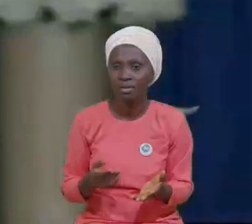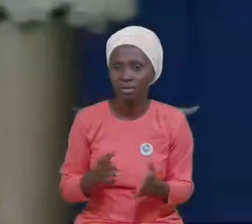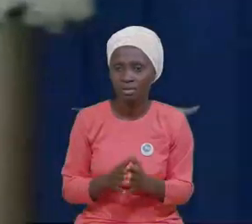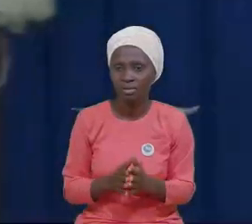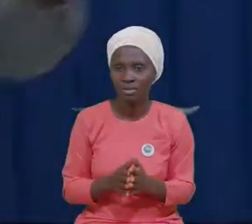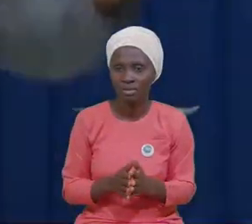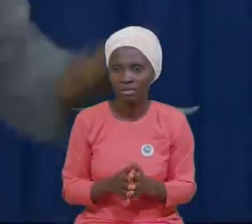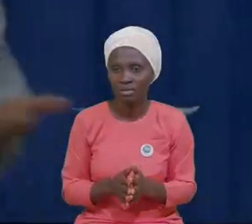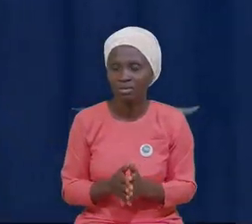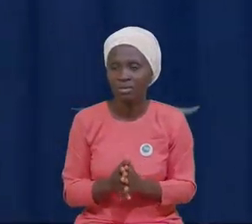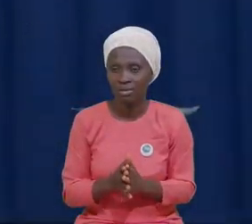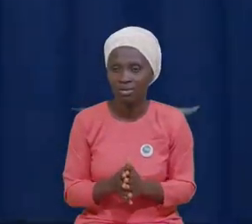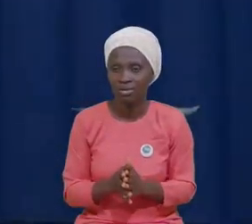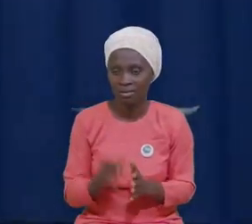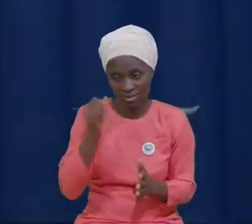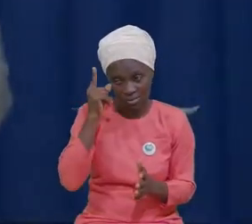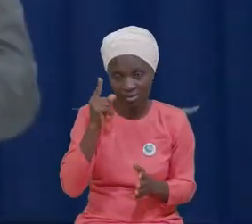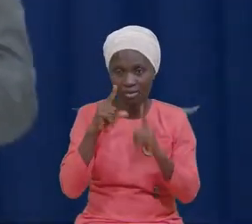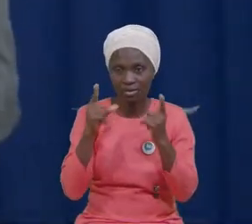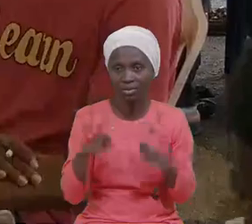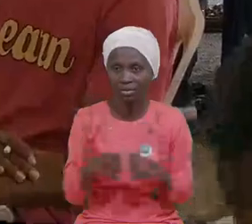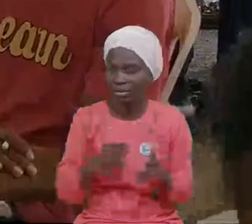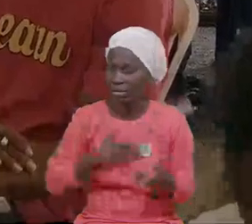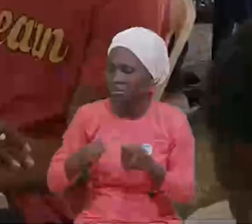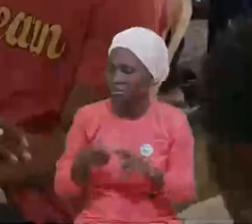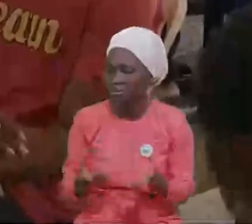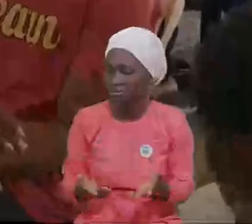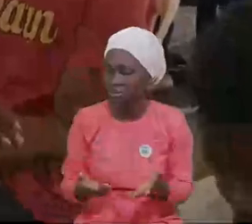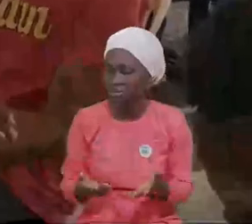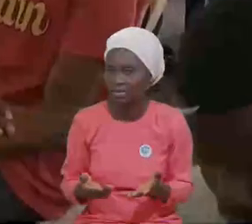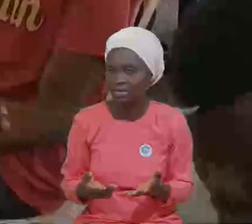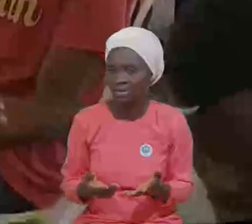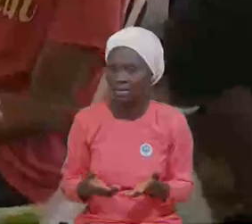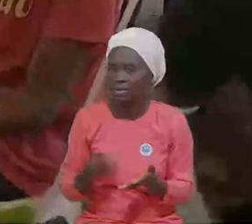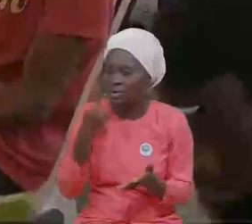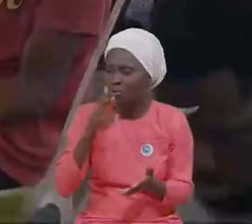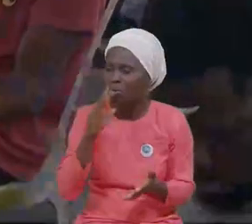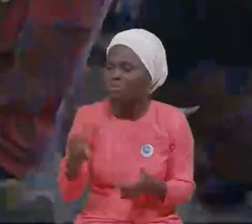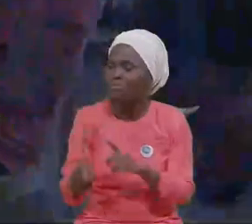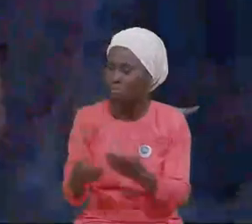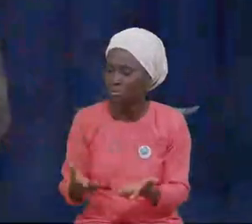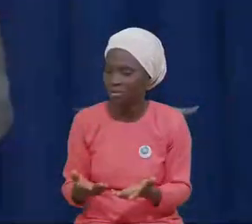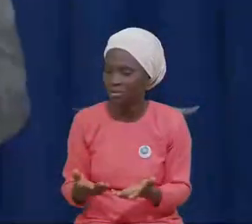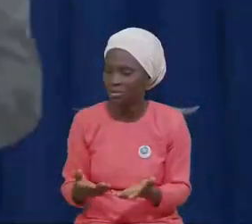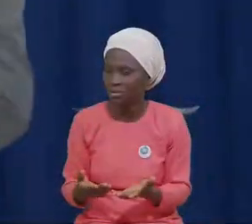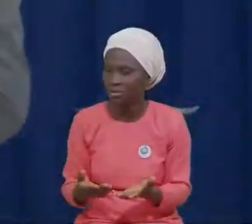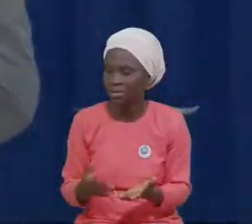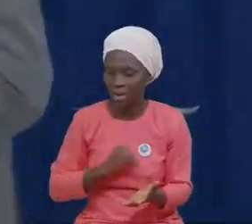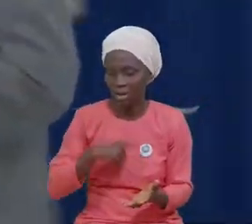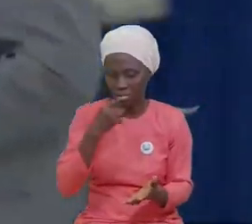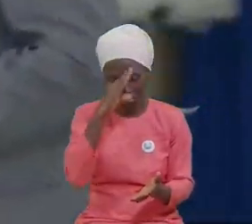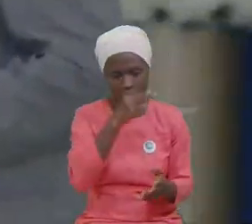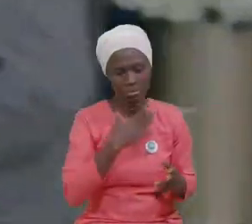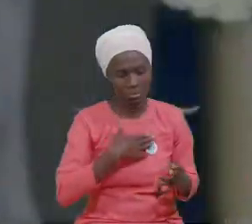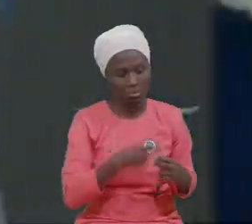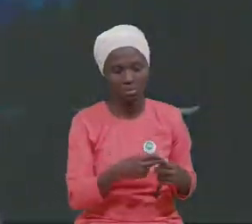tu comprends les langues, je parle, mon ami, qui es-tu? Et j'ai mentionné